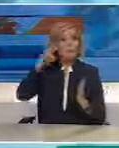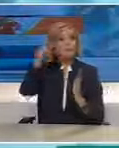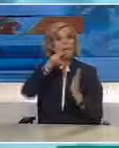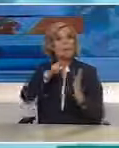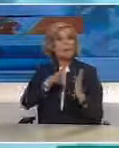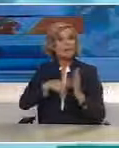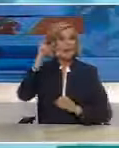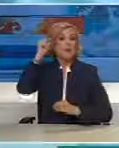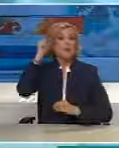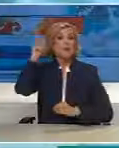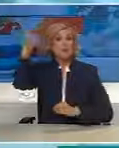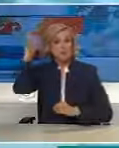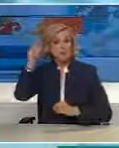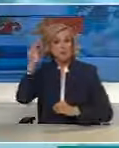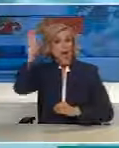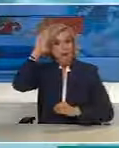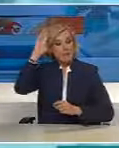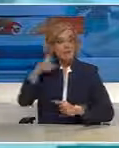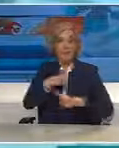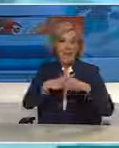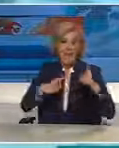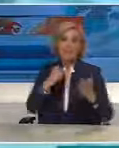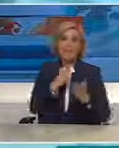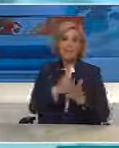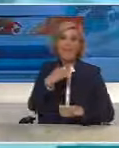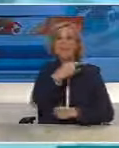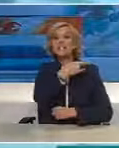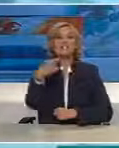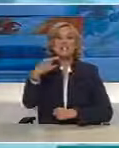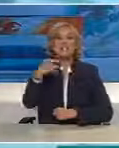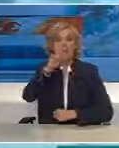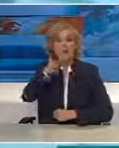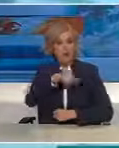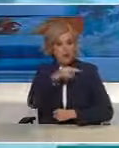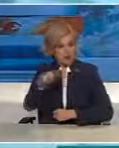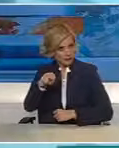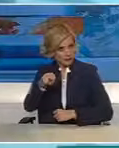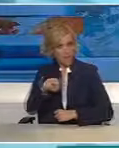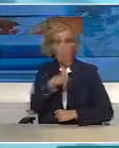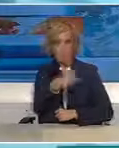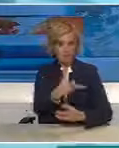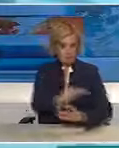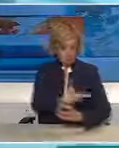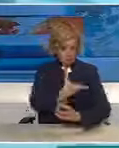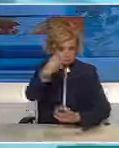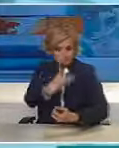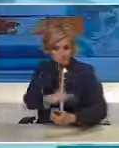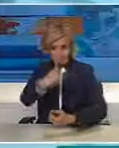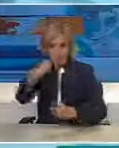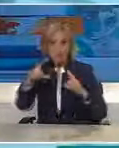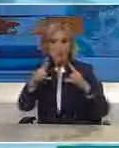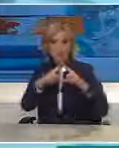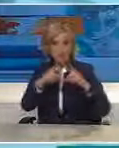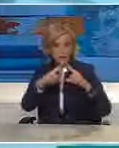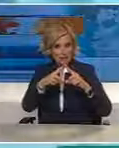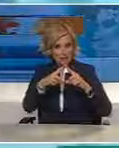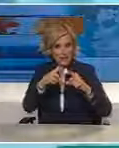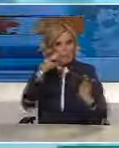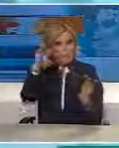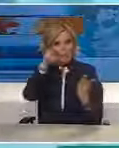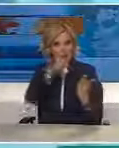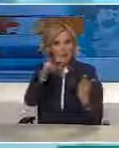και το Πανεπιστήμιο της Ζυρίχης, σχετικά με την εξέταση ιστικών δειγμάτων από ασθενείς που έπασχαν από τη νέα νόσο. Η μελέτη